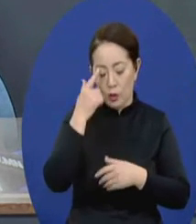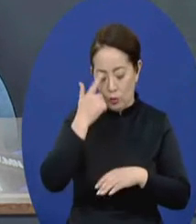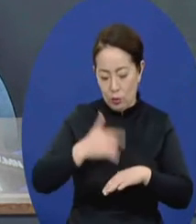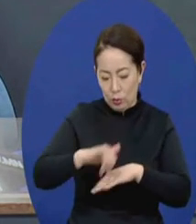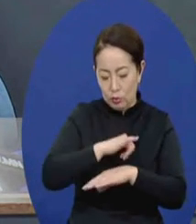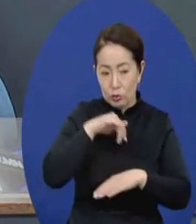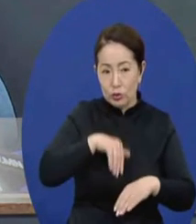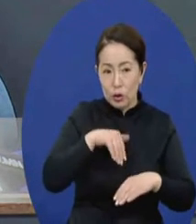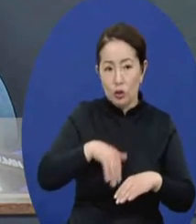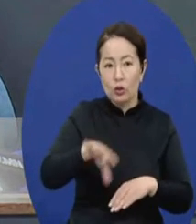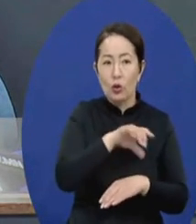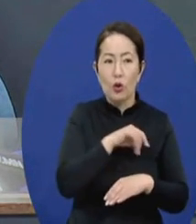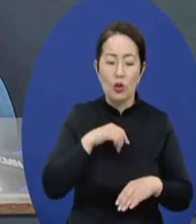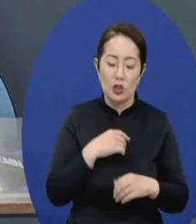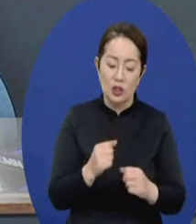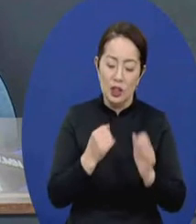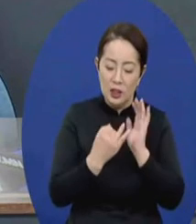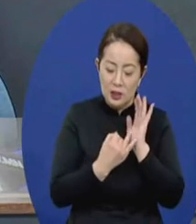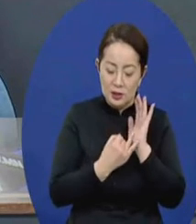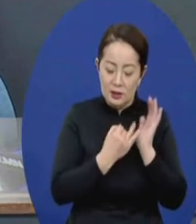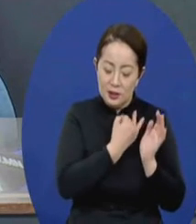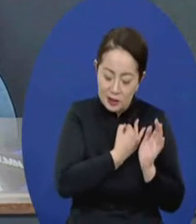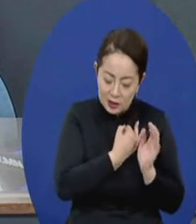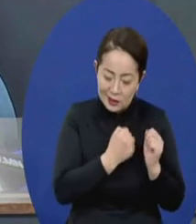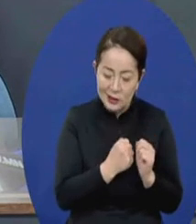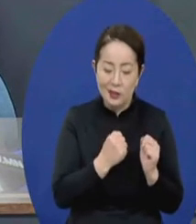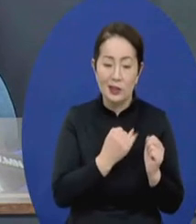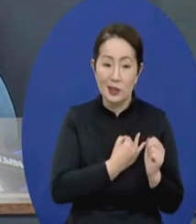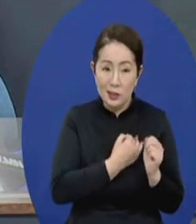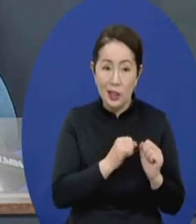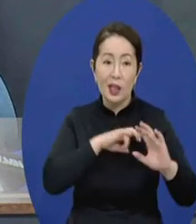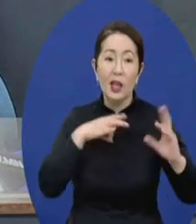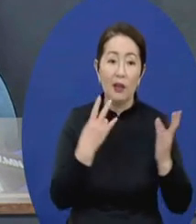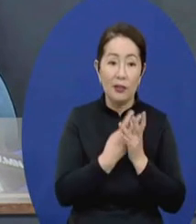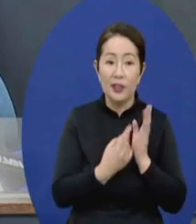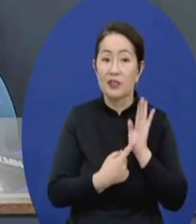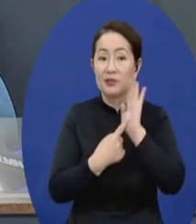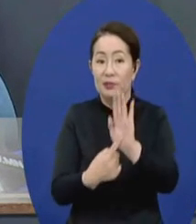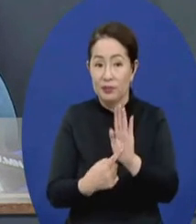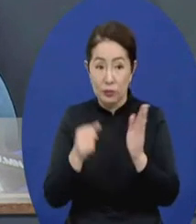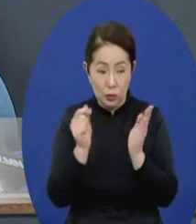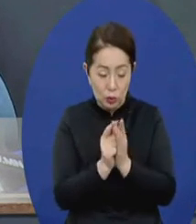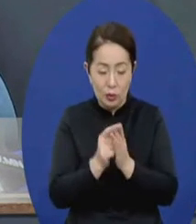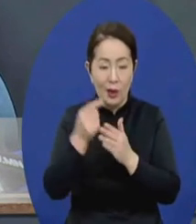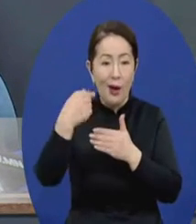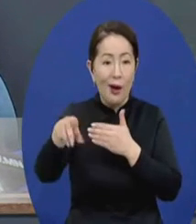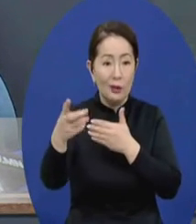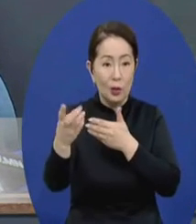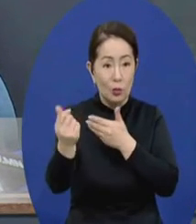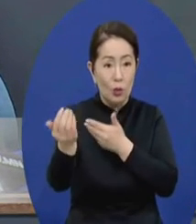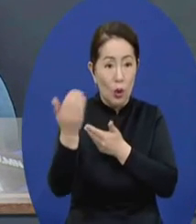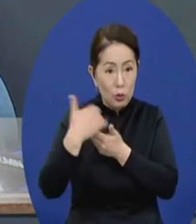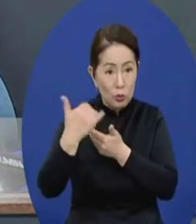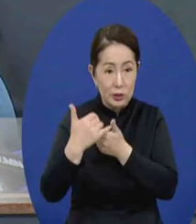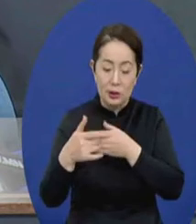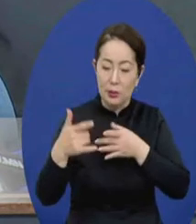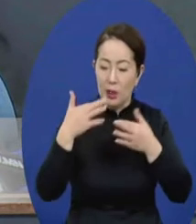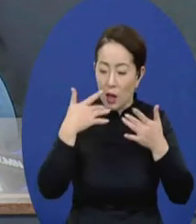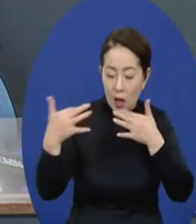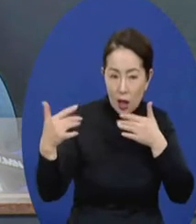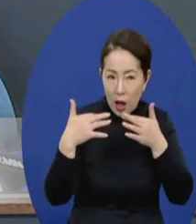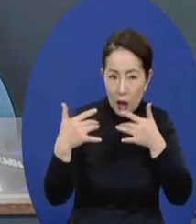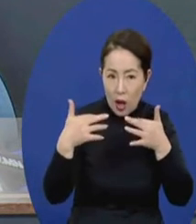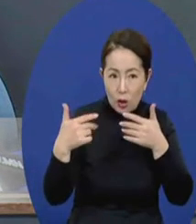бас ихтгэлцэл ив нэгдлийг илэрхийлэхэд чухал. За гадаад орчин буюу хөрөнгө оруулагч талдаа бас бид нэр зөвшөлдөж